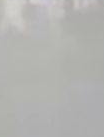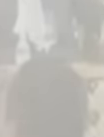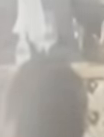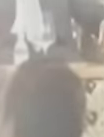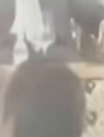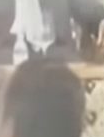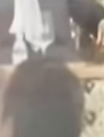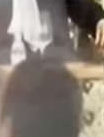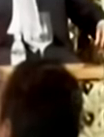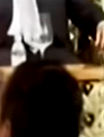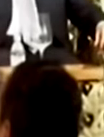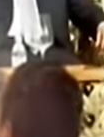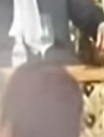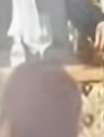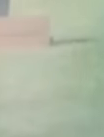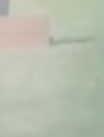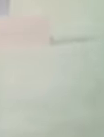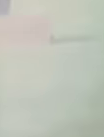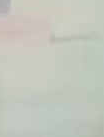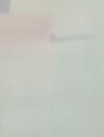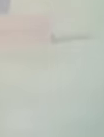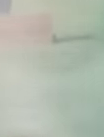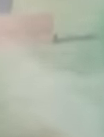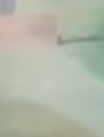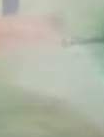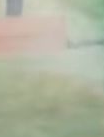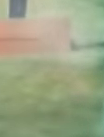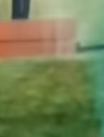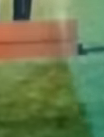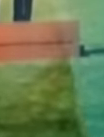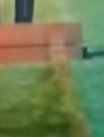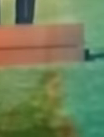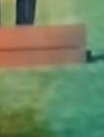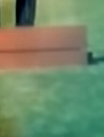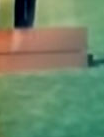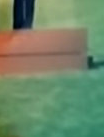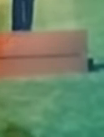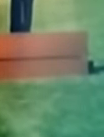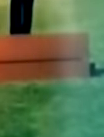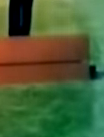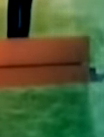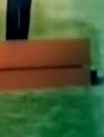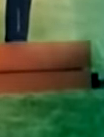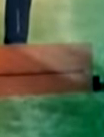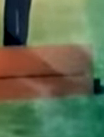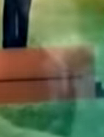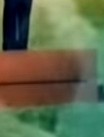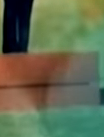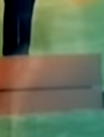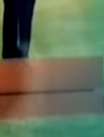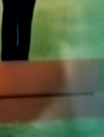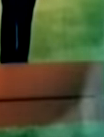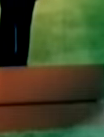มหายใจวันที่หวังนั้นคงไม่ไกลเพื่อประเทศไท